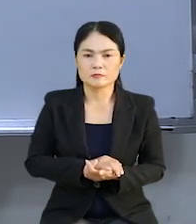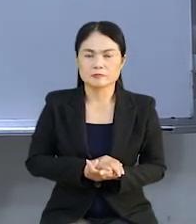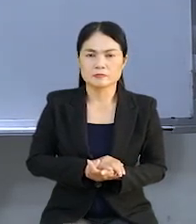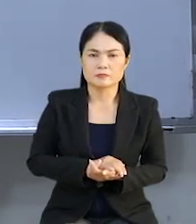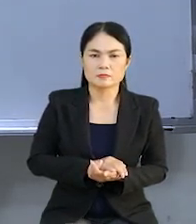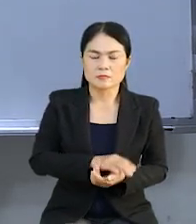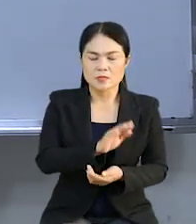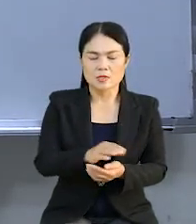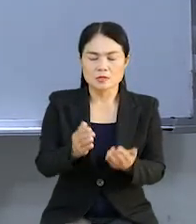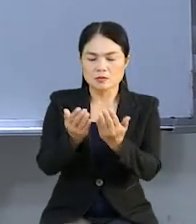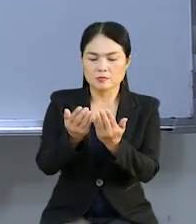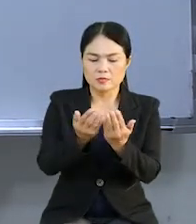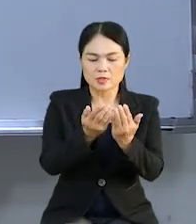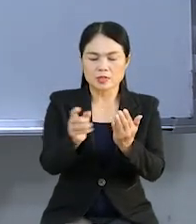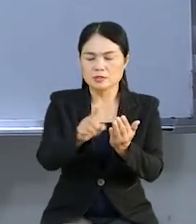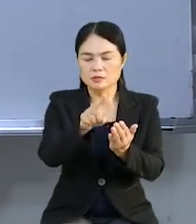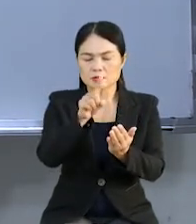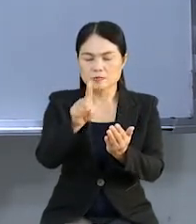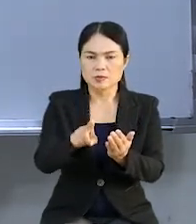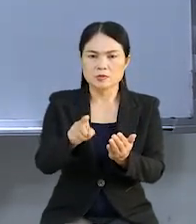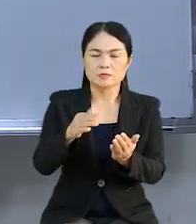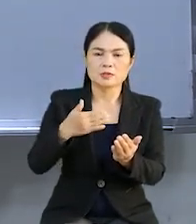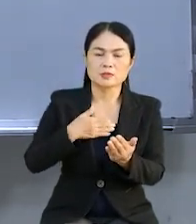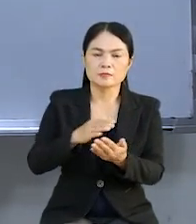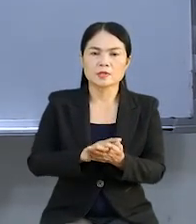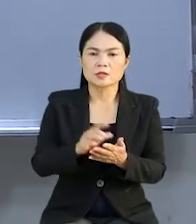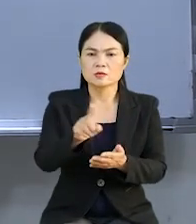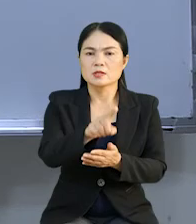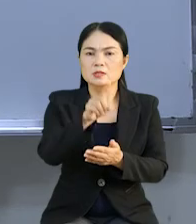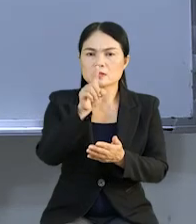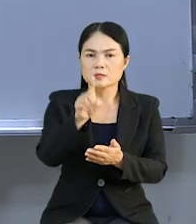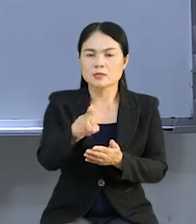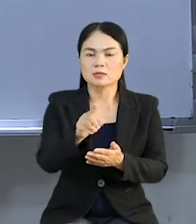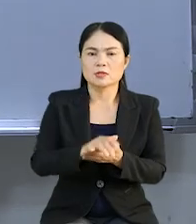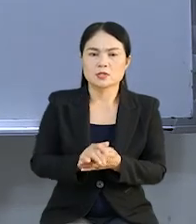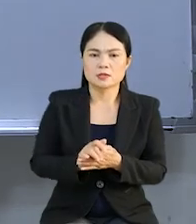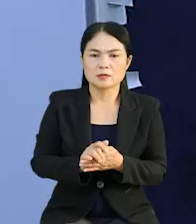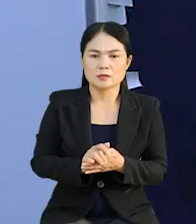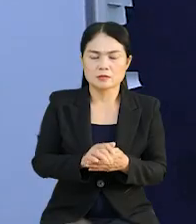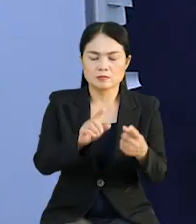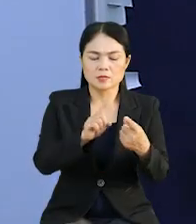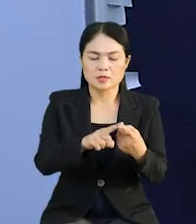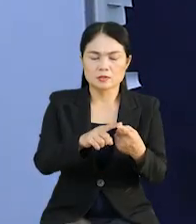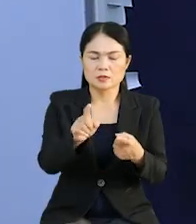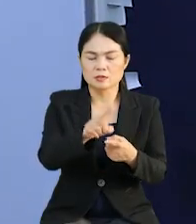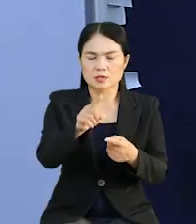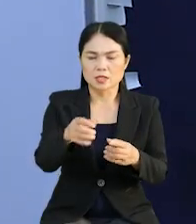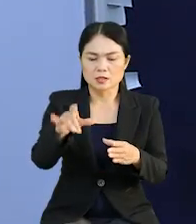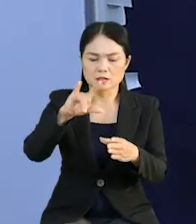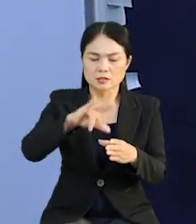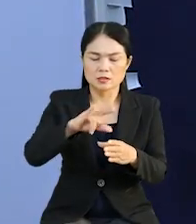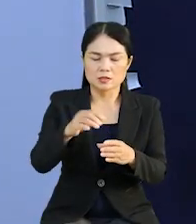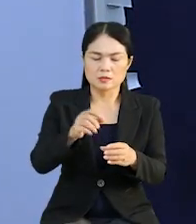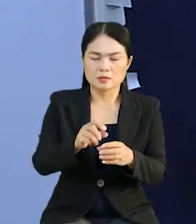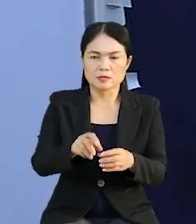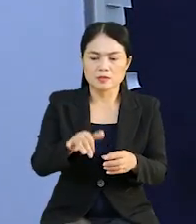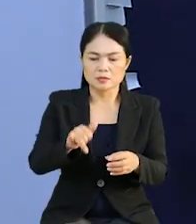តោះកូនអានសំណួរជាមួយលោកគ្រូសំណួរ1តើប្រេងកាត